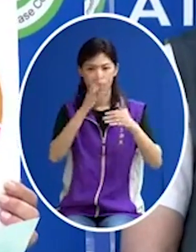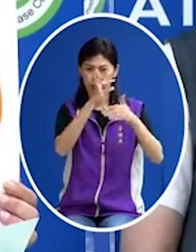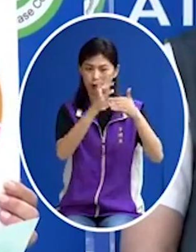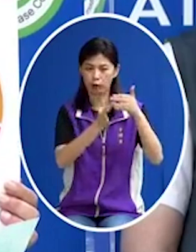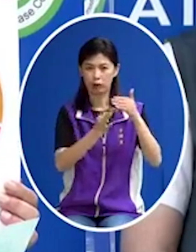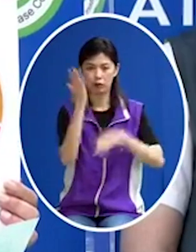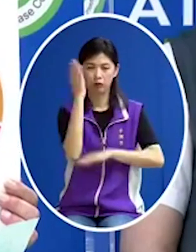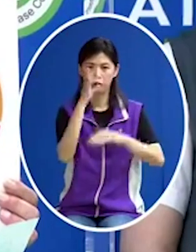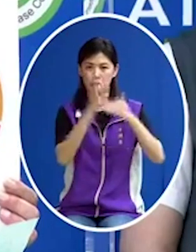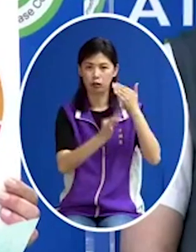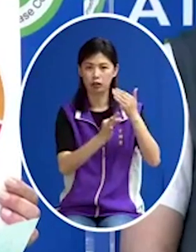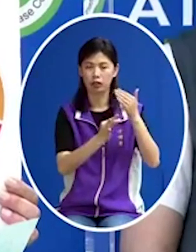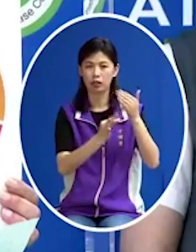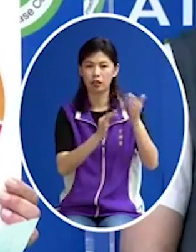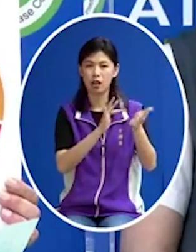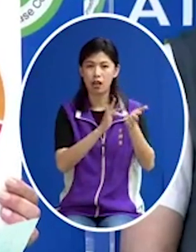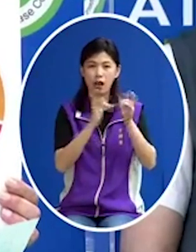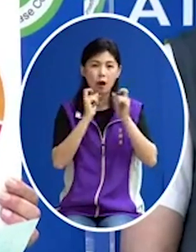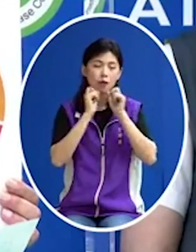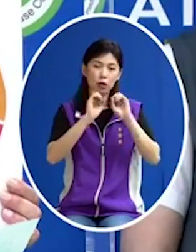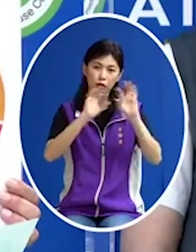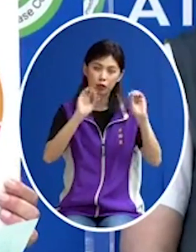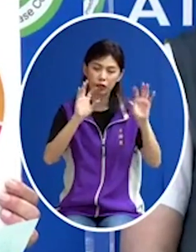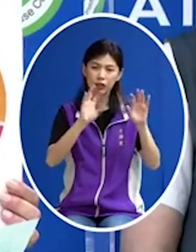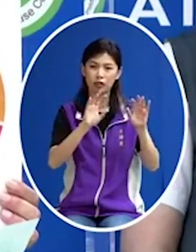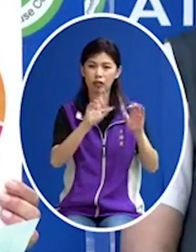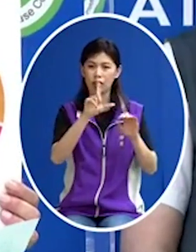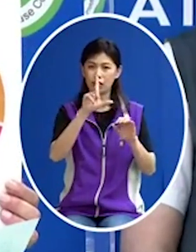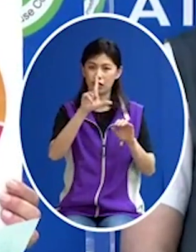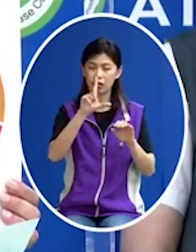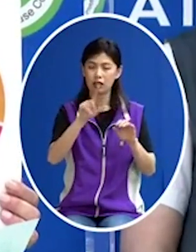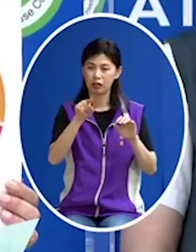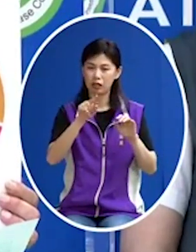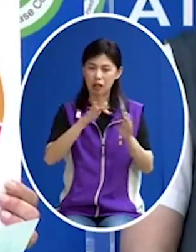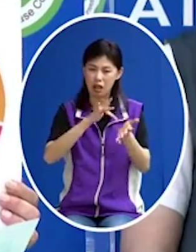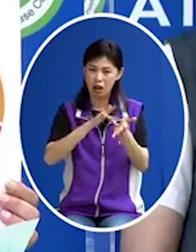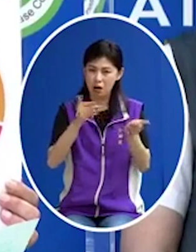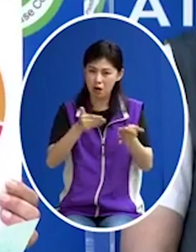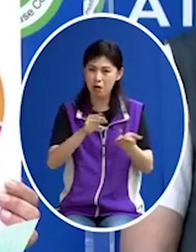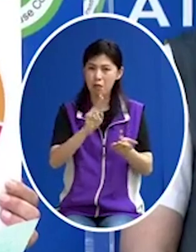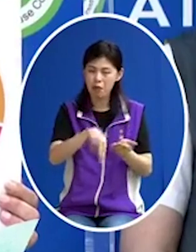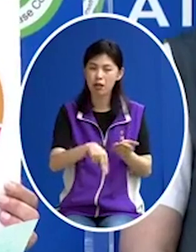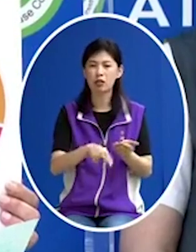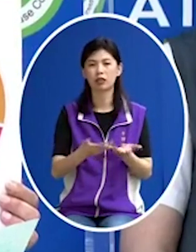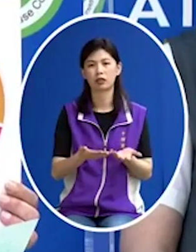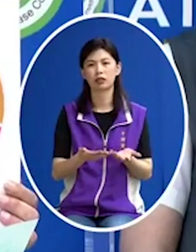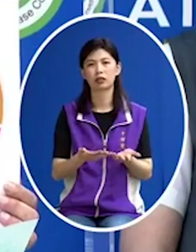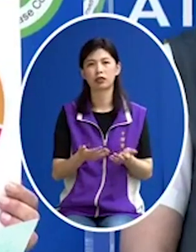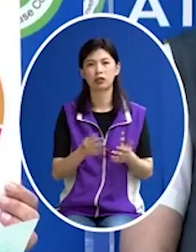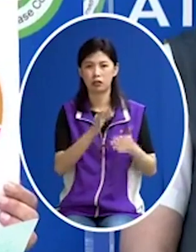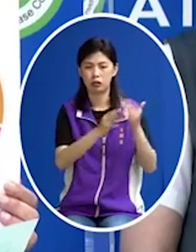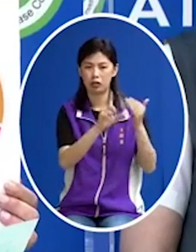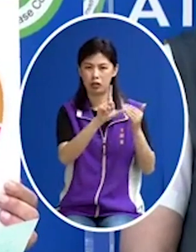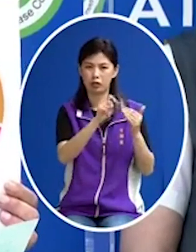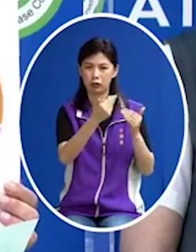第69条所谓的一个药品宣称医疗的效果，好、哦、所以他这边只有写菌，可是在这里面